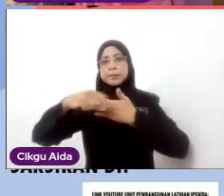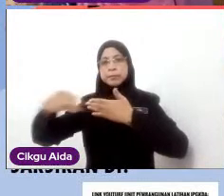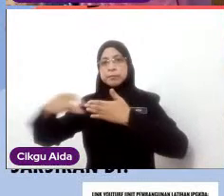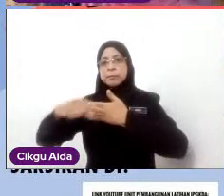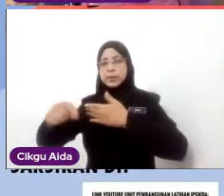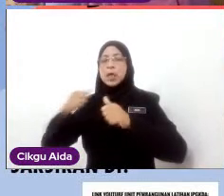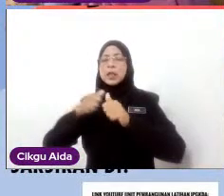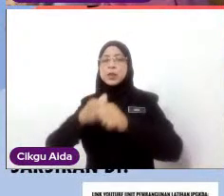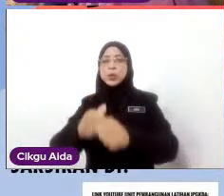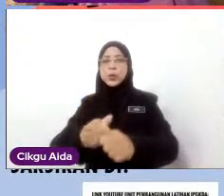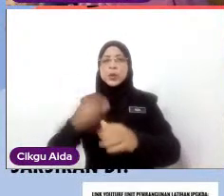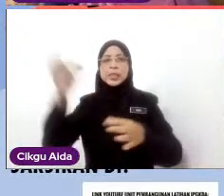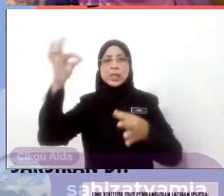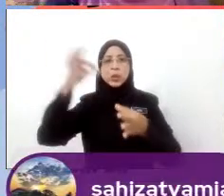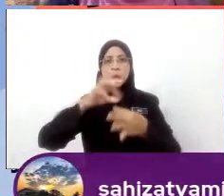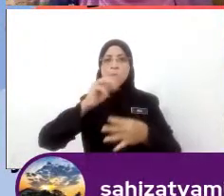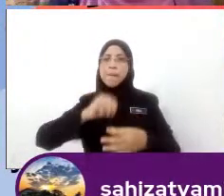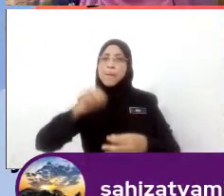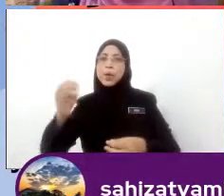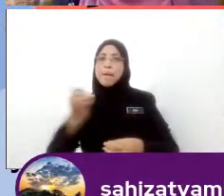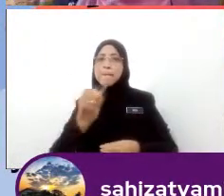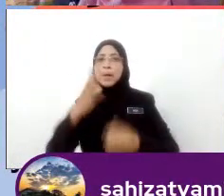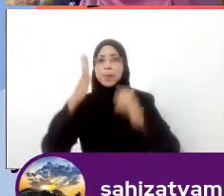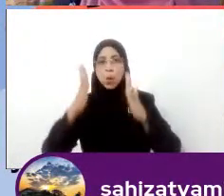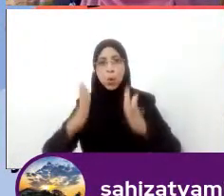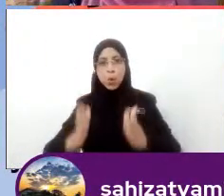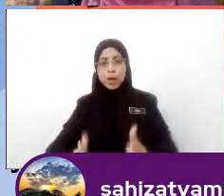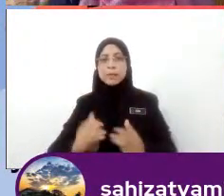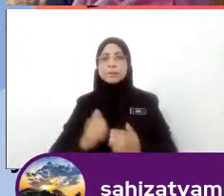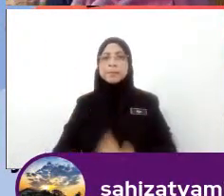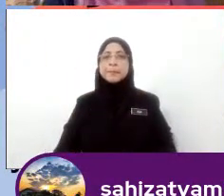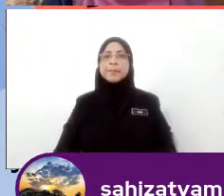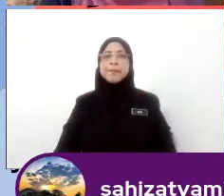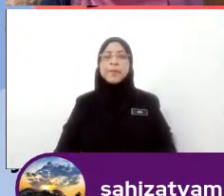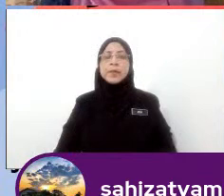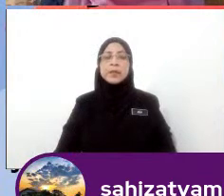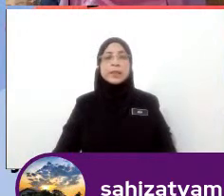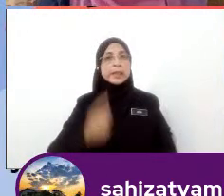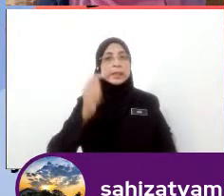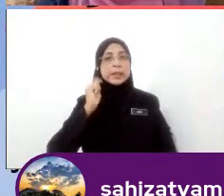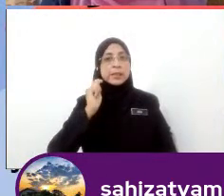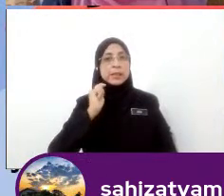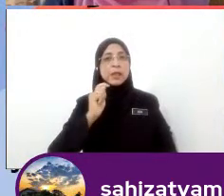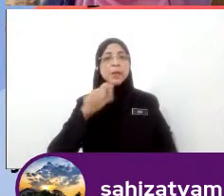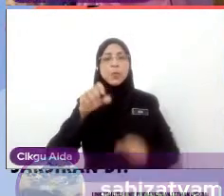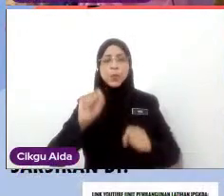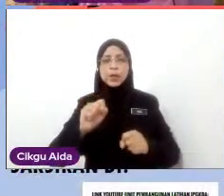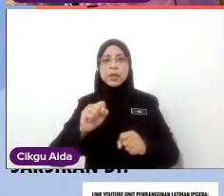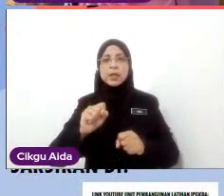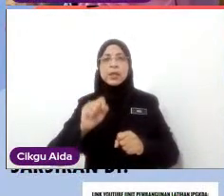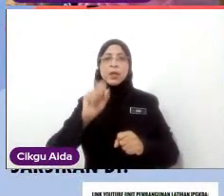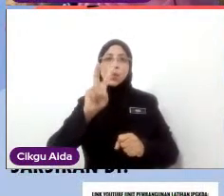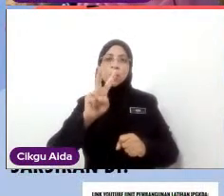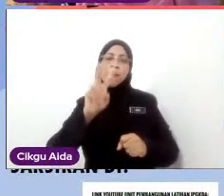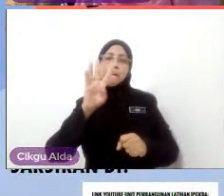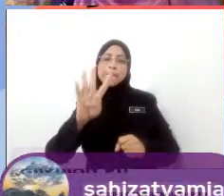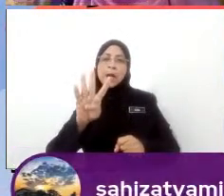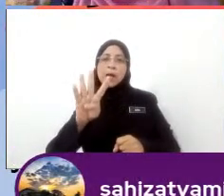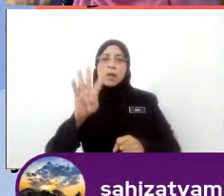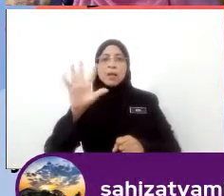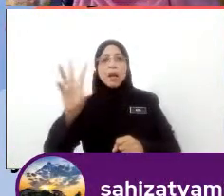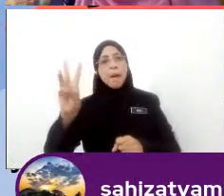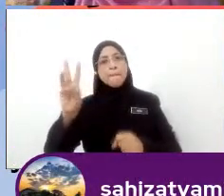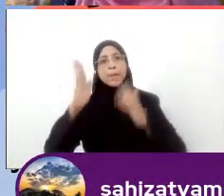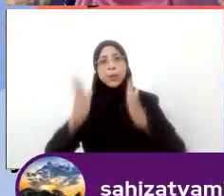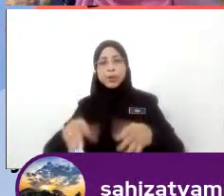orang. Okey, macam tadi pun sebenarnya boleh buat jugalah untuk dua orang, untuk empat orang, enam orang pun boleh juga. Okey, so